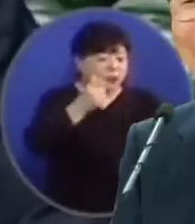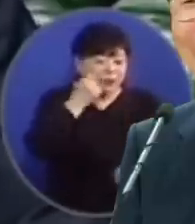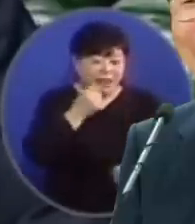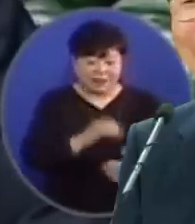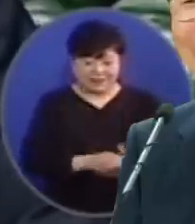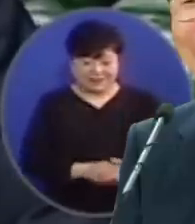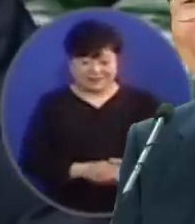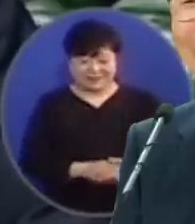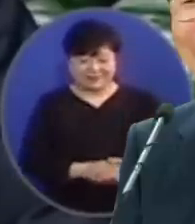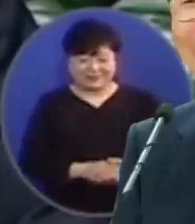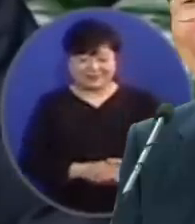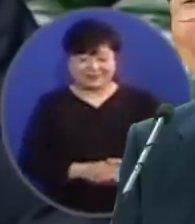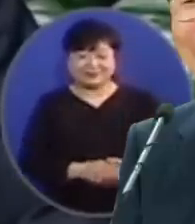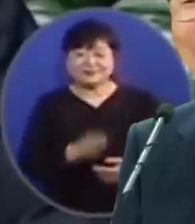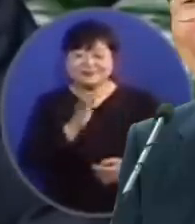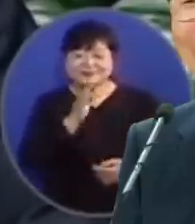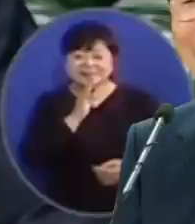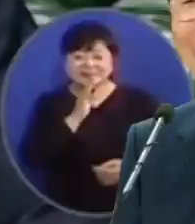하물며 여러분,